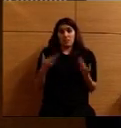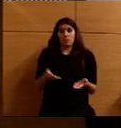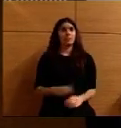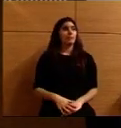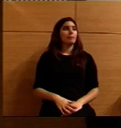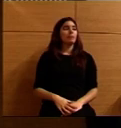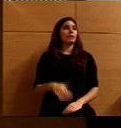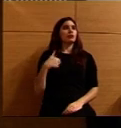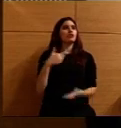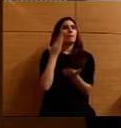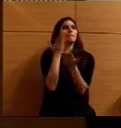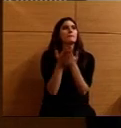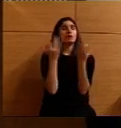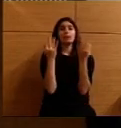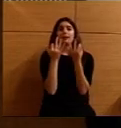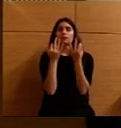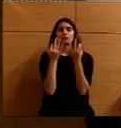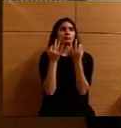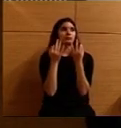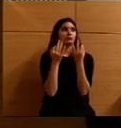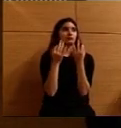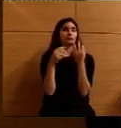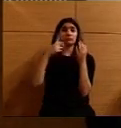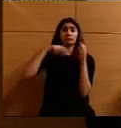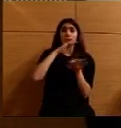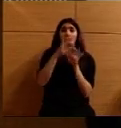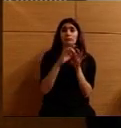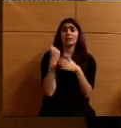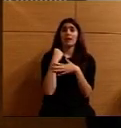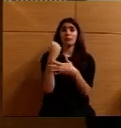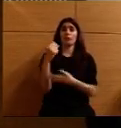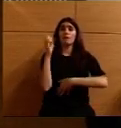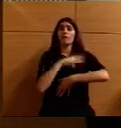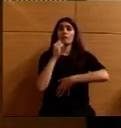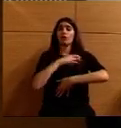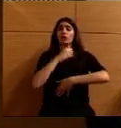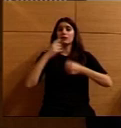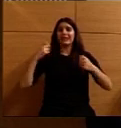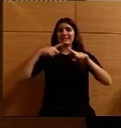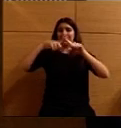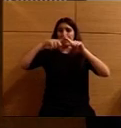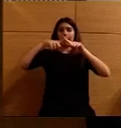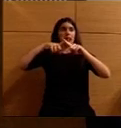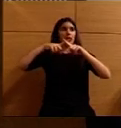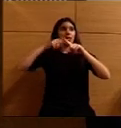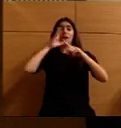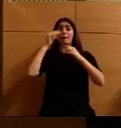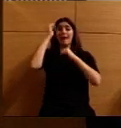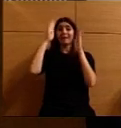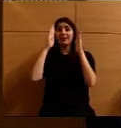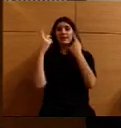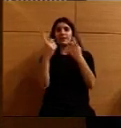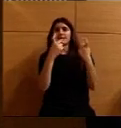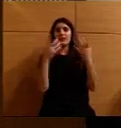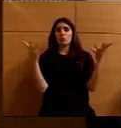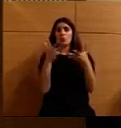on demana que la corporació doni recolzament a un fons de contingència extraordinari per atendre necessitats urgents